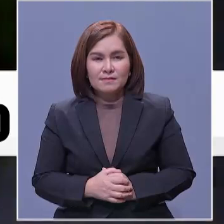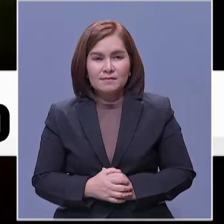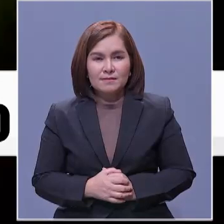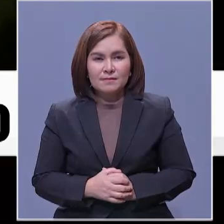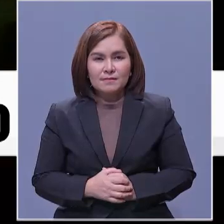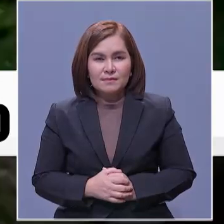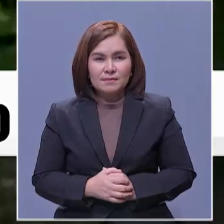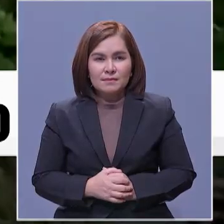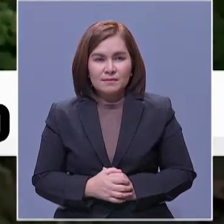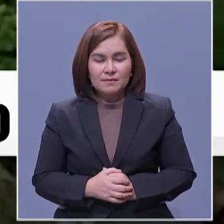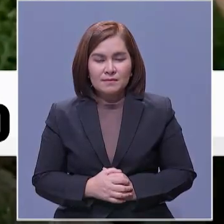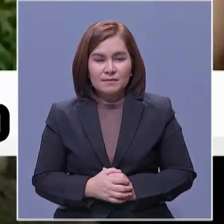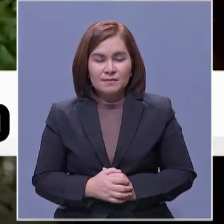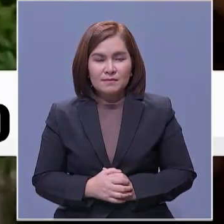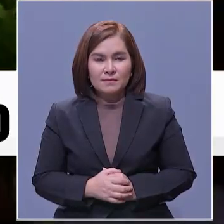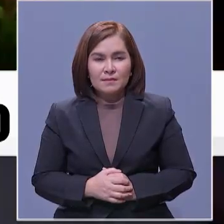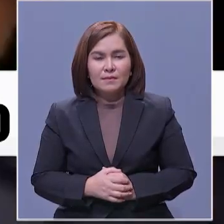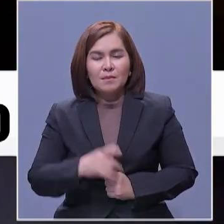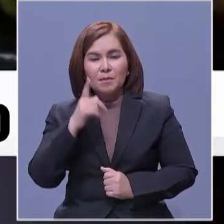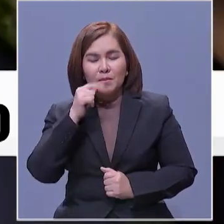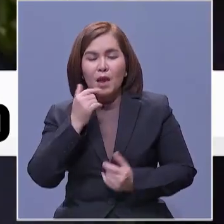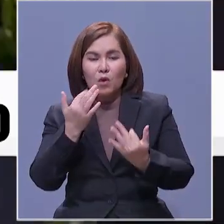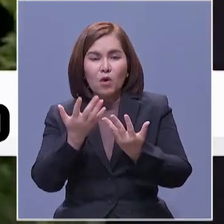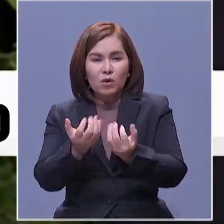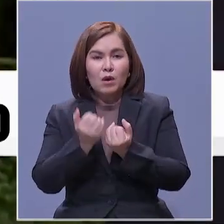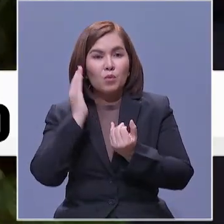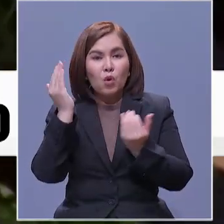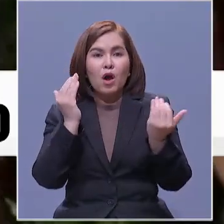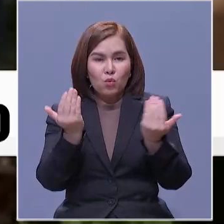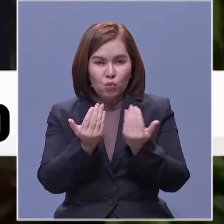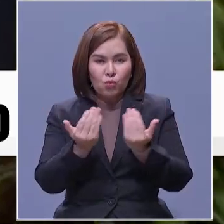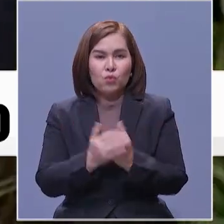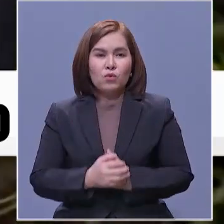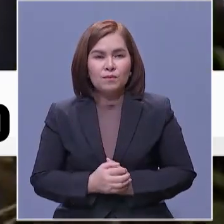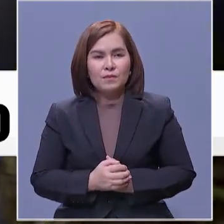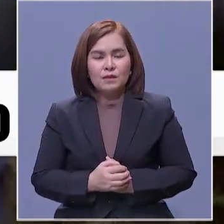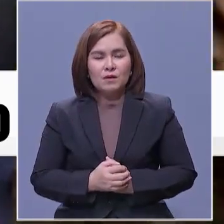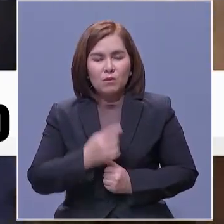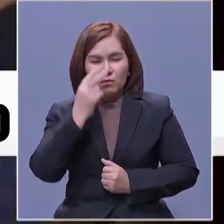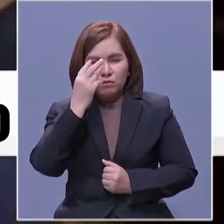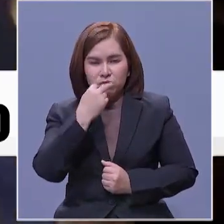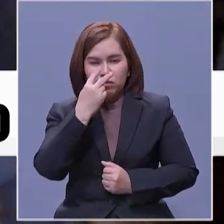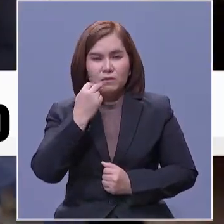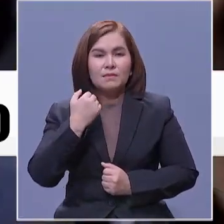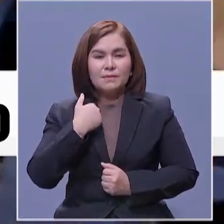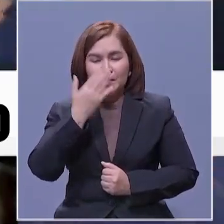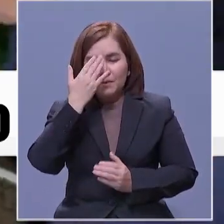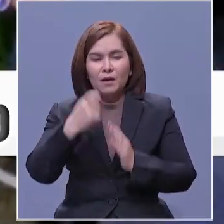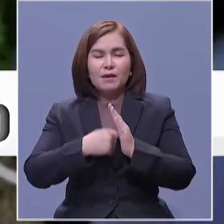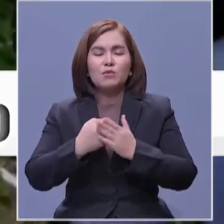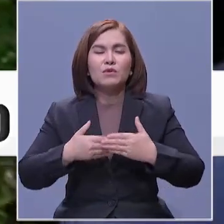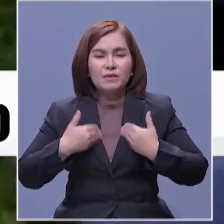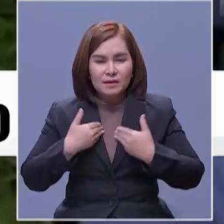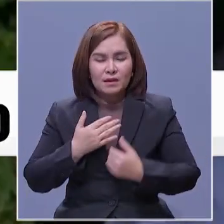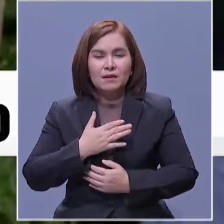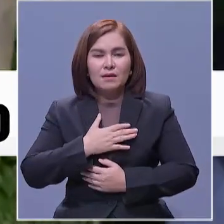นี่เห็นไหมเป็นบรรยากาศที่ผู้เป็นแม่มารับลูกชายพร้อมกับน้ำตาที่ไหลออกมา คือดีใจก็ดีใจ